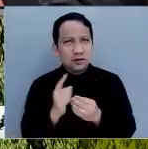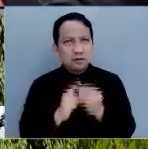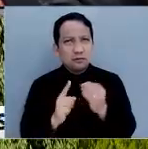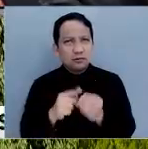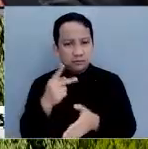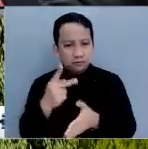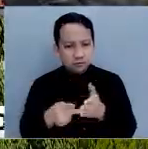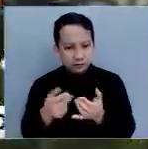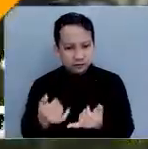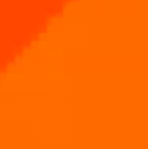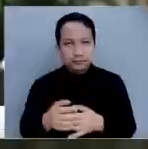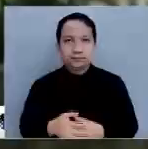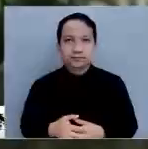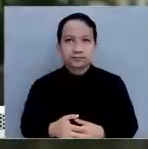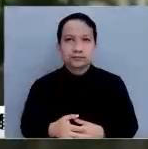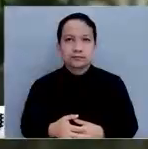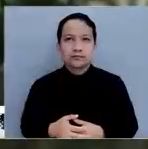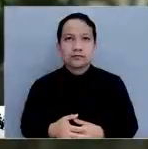dyan ngayon?